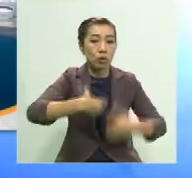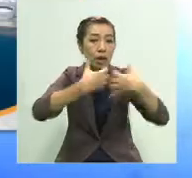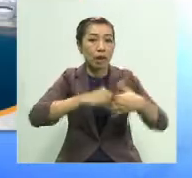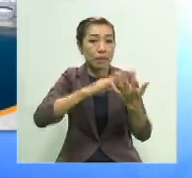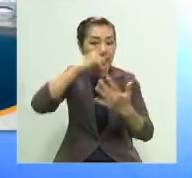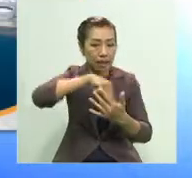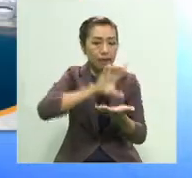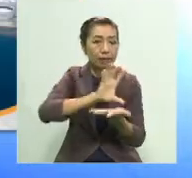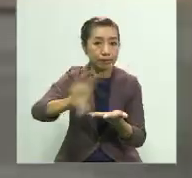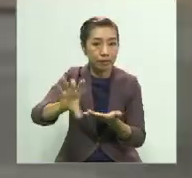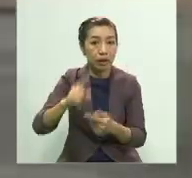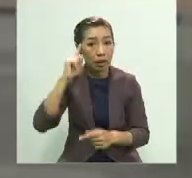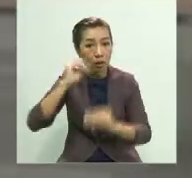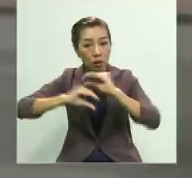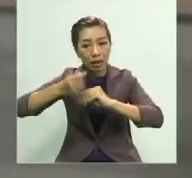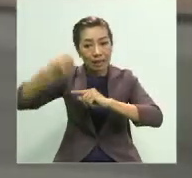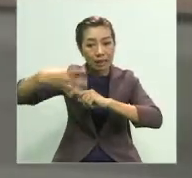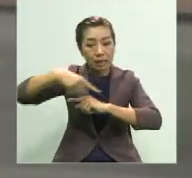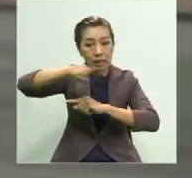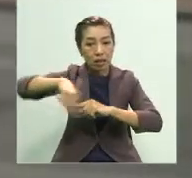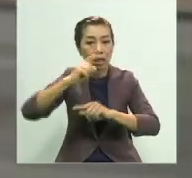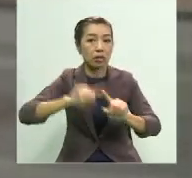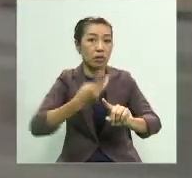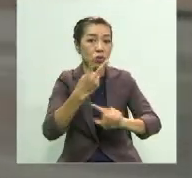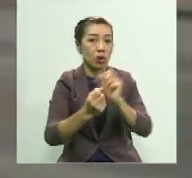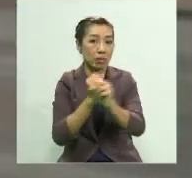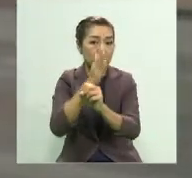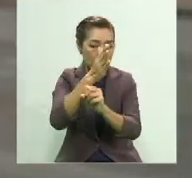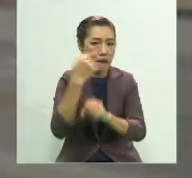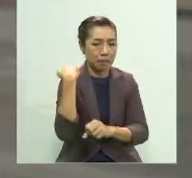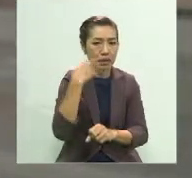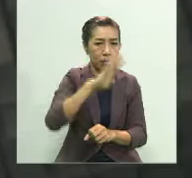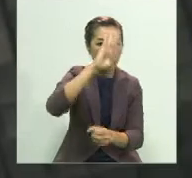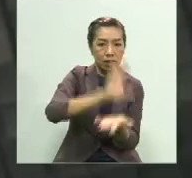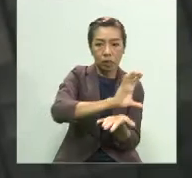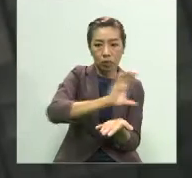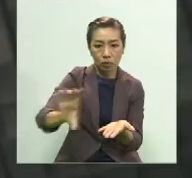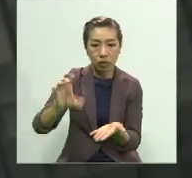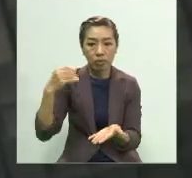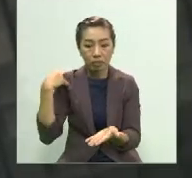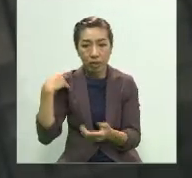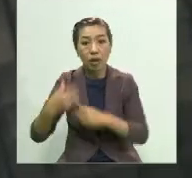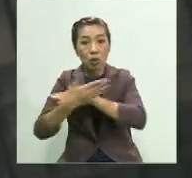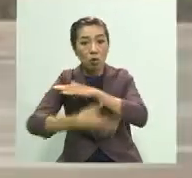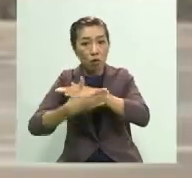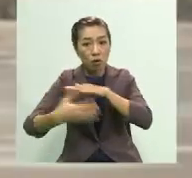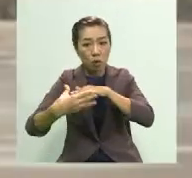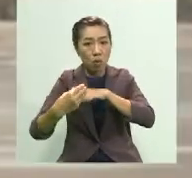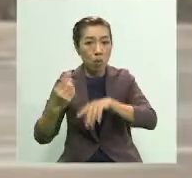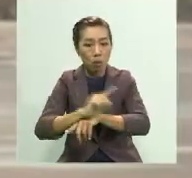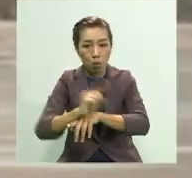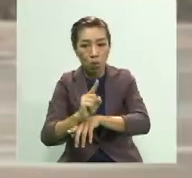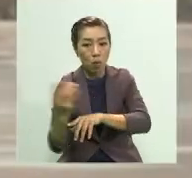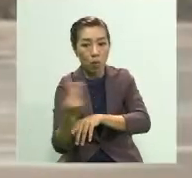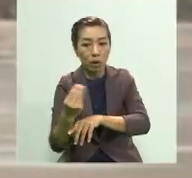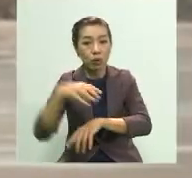ง4โครงการจะได้ผู้ลงทุนภายในเดือนกุมภาพันธ์ปีหน้าและเมื่อรวมกับโครงการรถไฟความเร็วสูงเชื่อม3